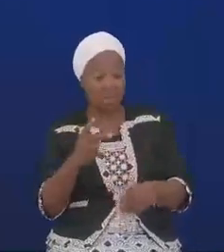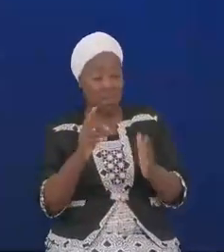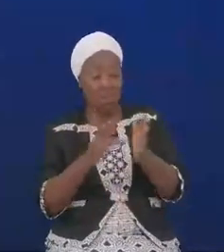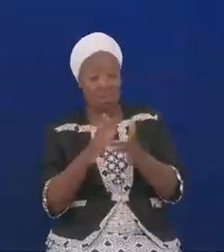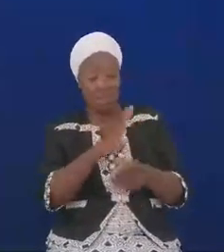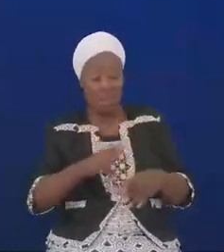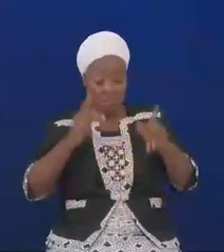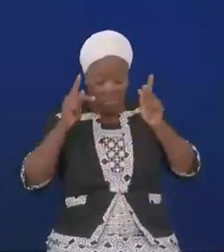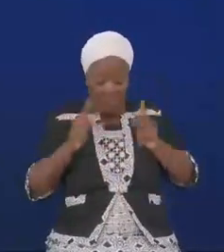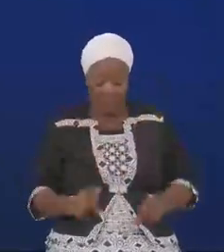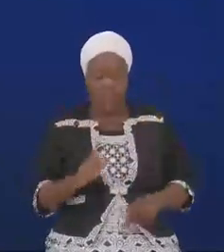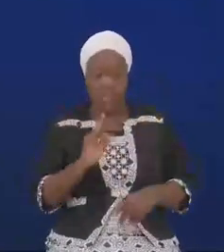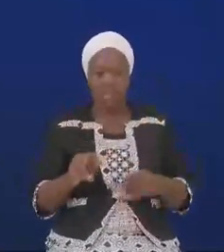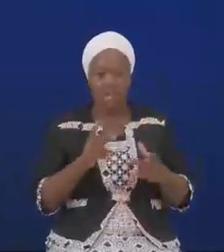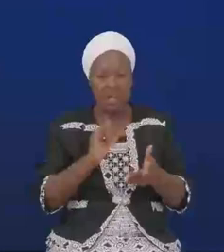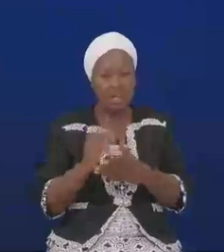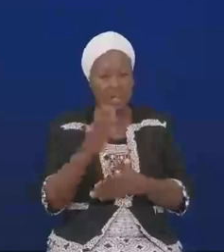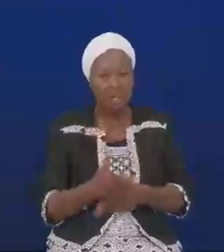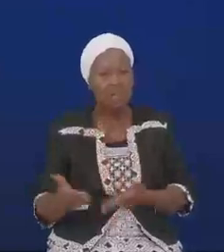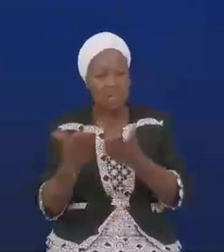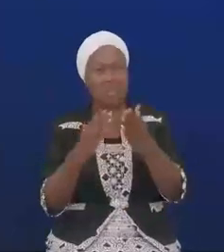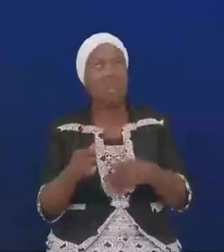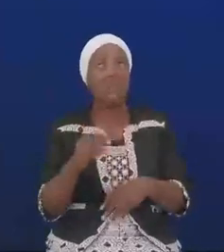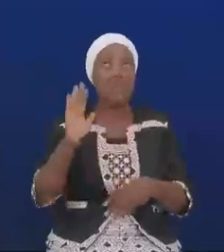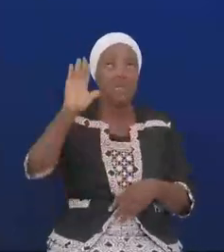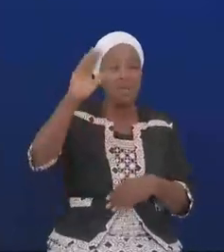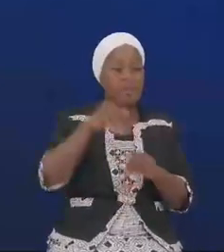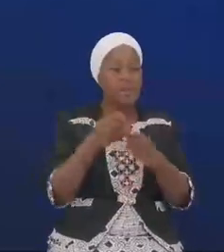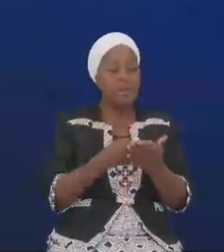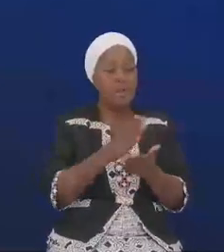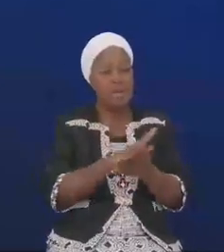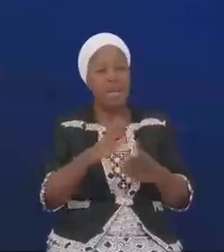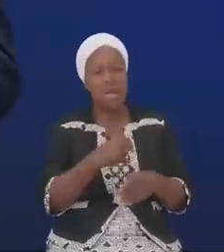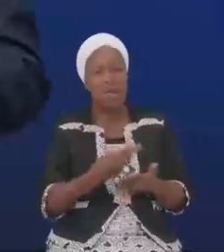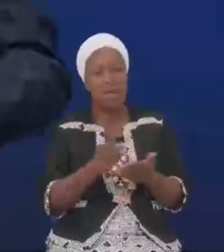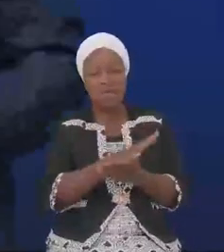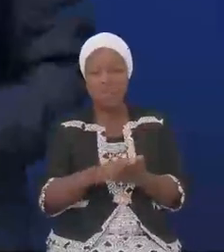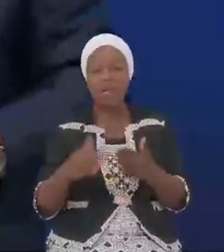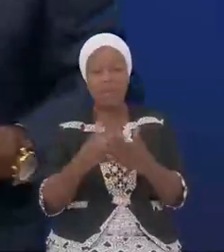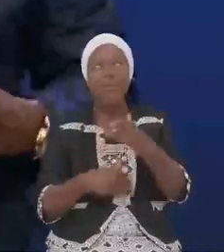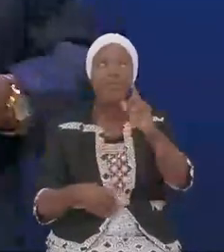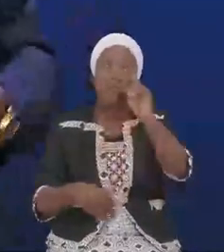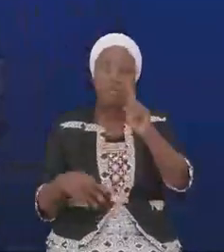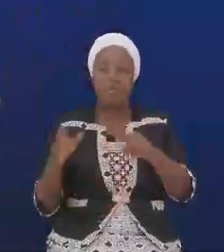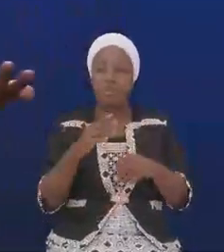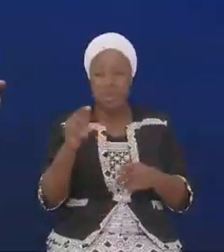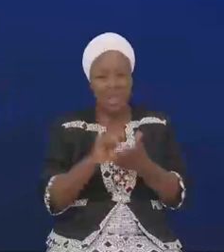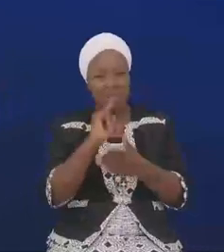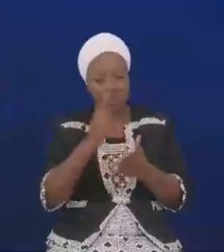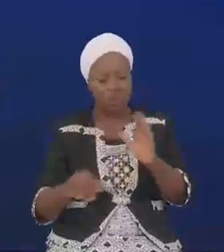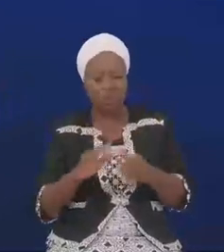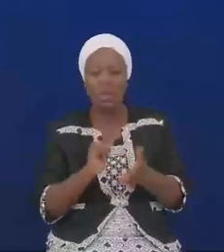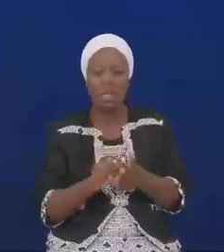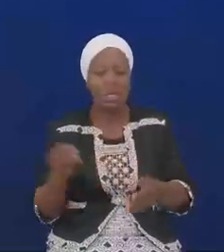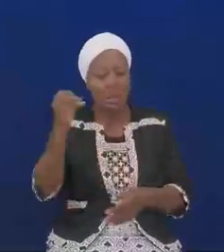servir dans la sainteté et dans la justice tous les jours de sa vie. C'est ce que tu fais. La grâce sera là, la volonté sera là,